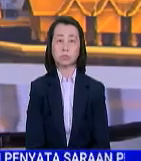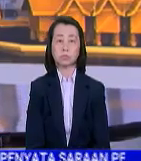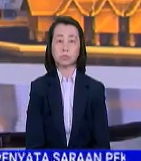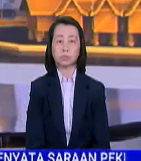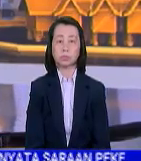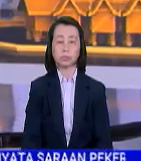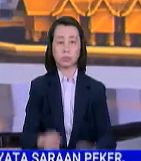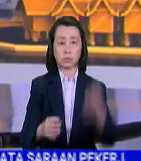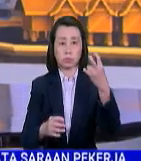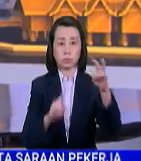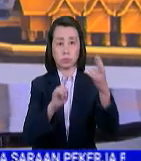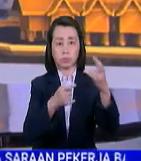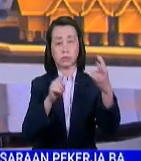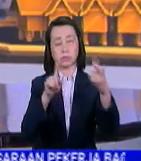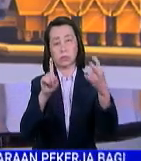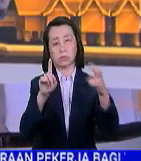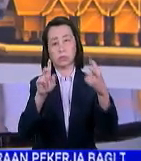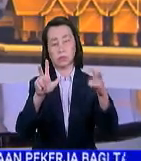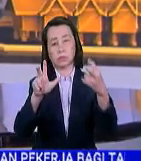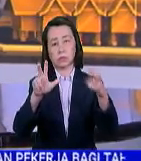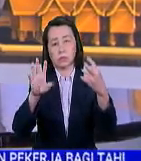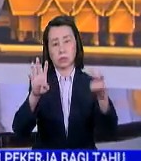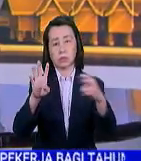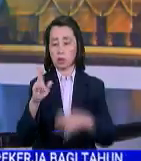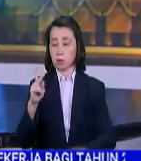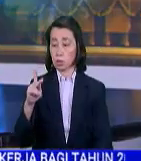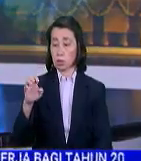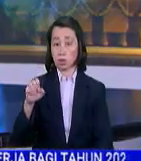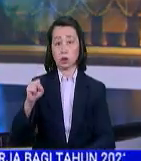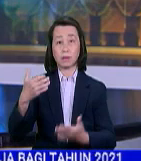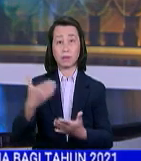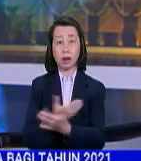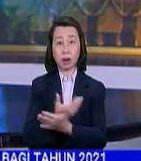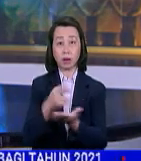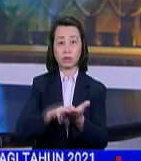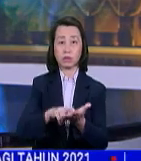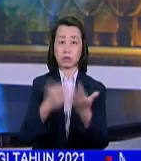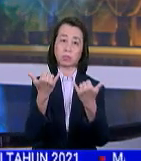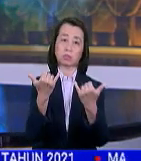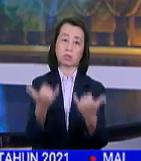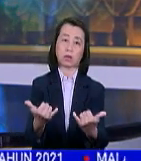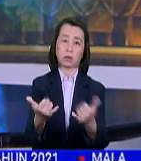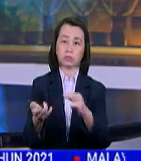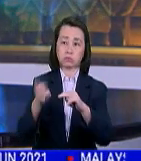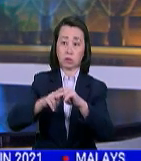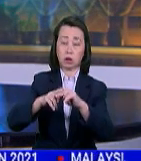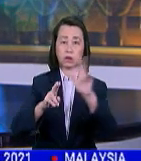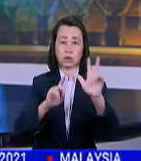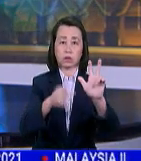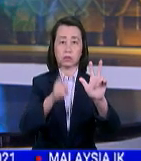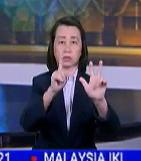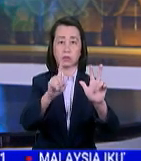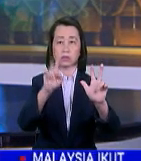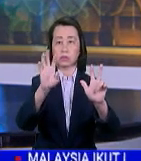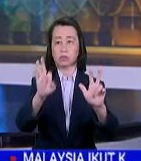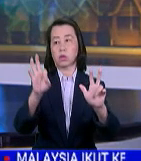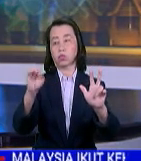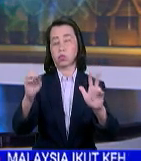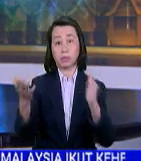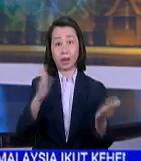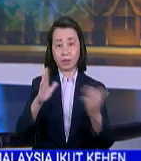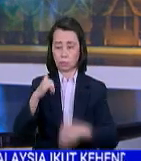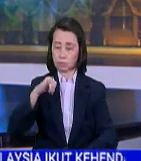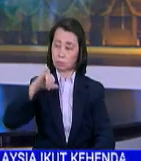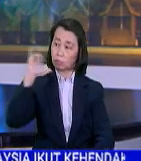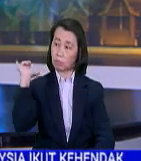saudara 17,134 kes baharu covid-19 direkodkan hari ini meningkat 3190 kes berbanding